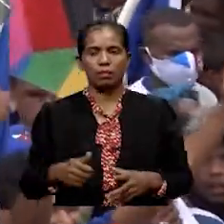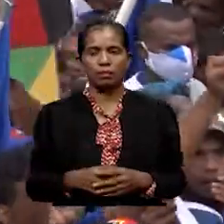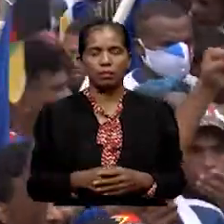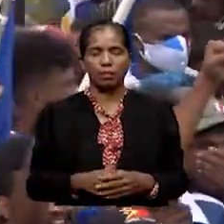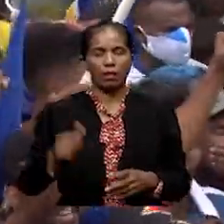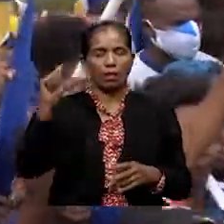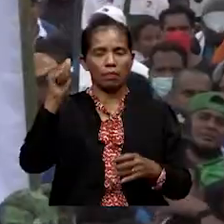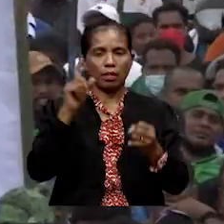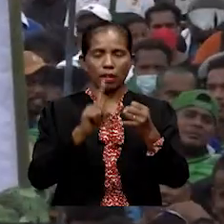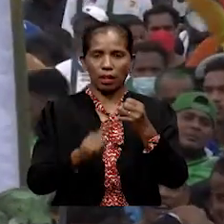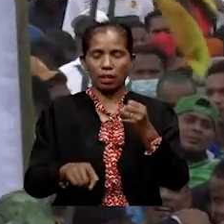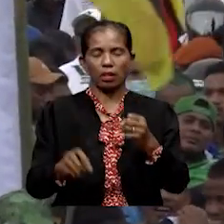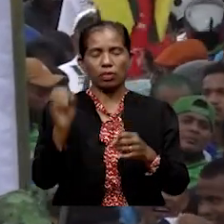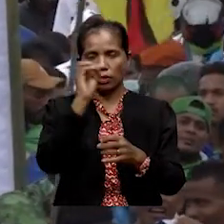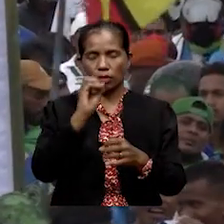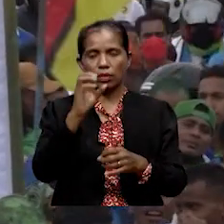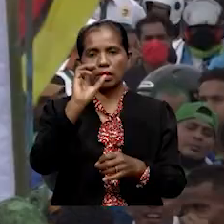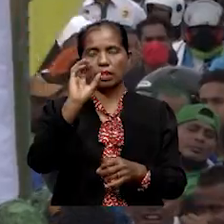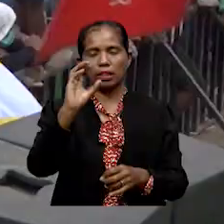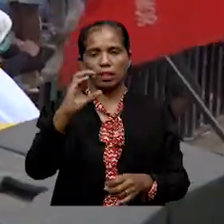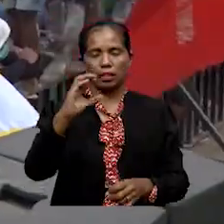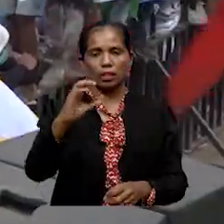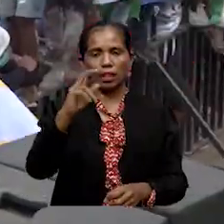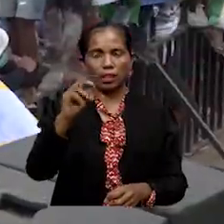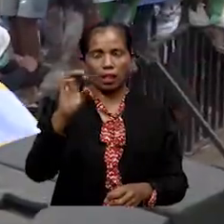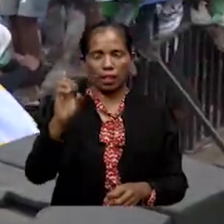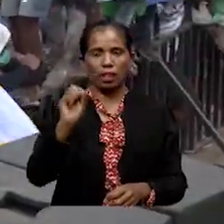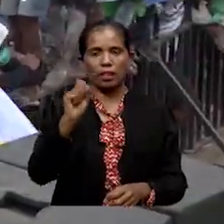Kampanye ikus ne hetan observasi musi CNE, estai,